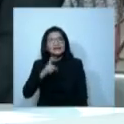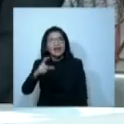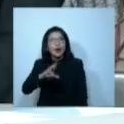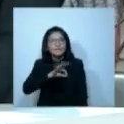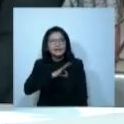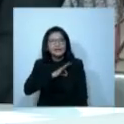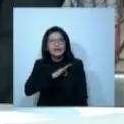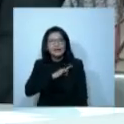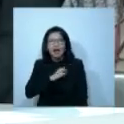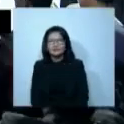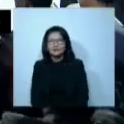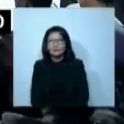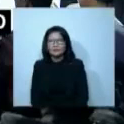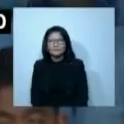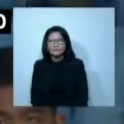gitu. Jangan sampai ya